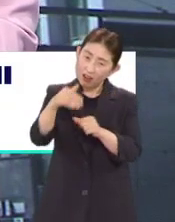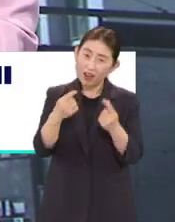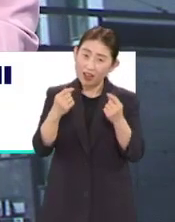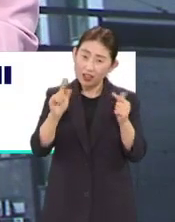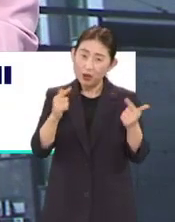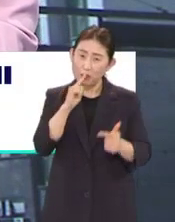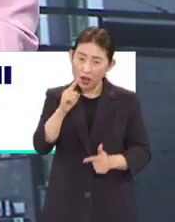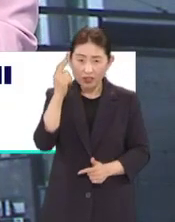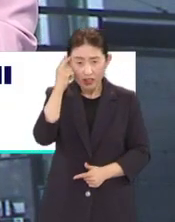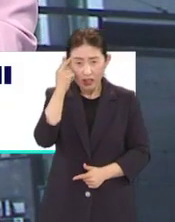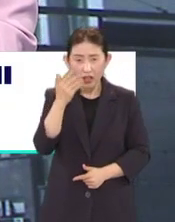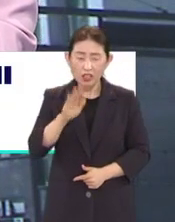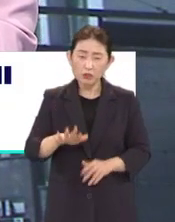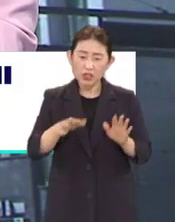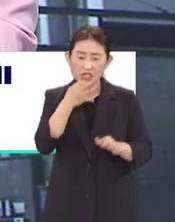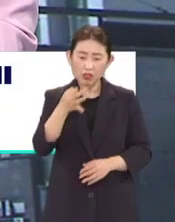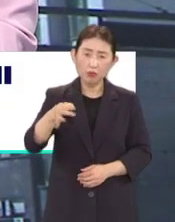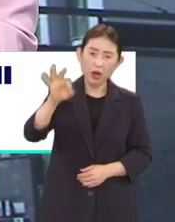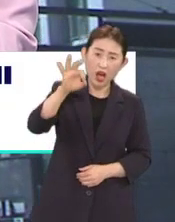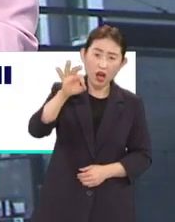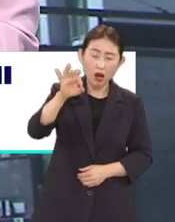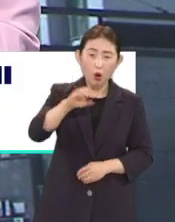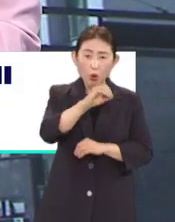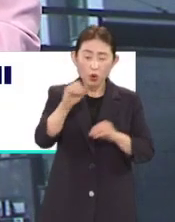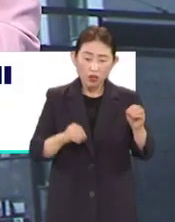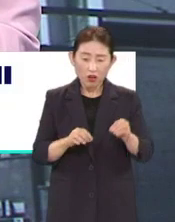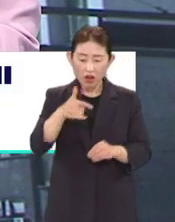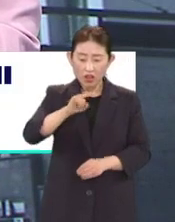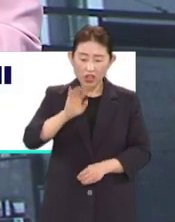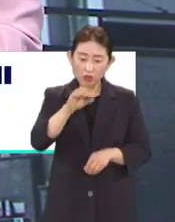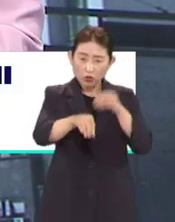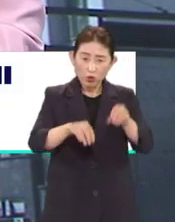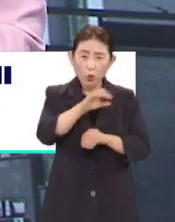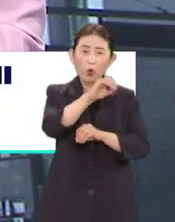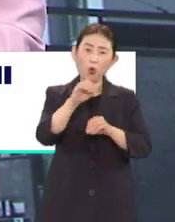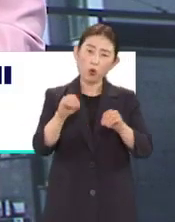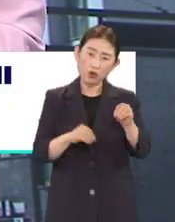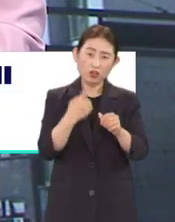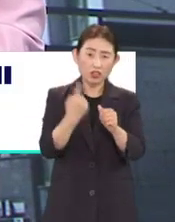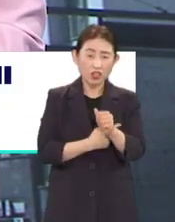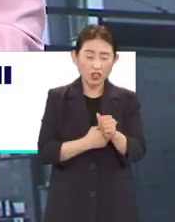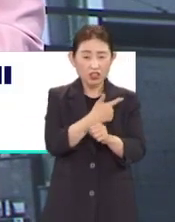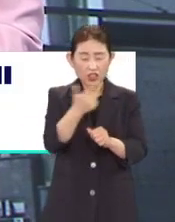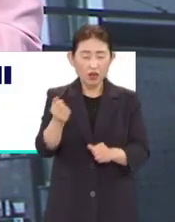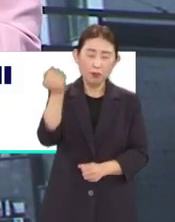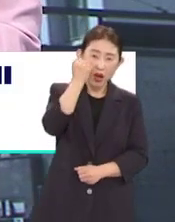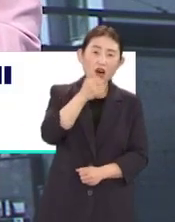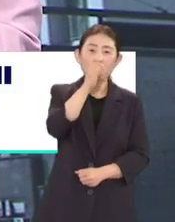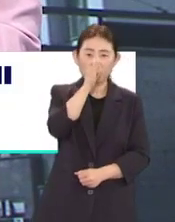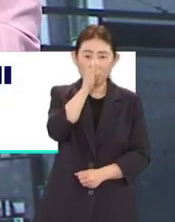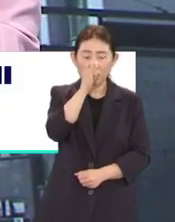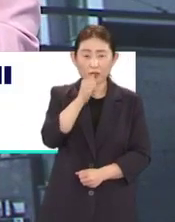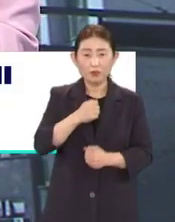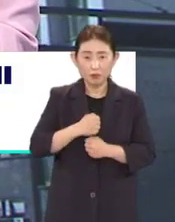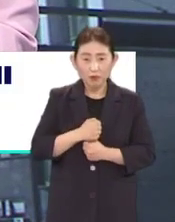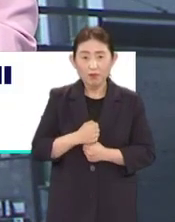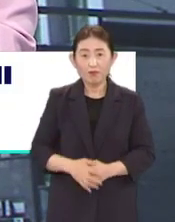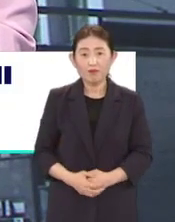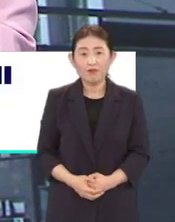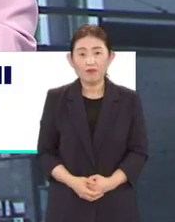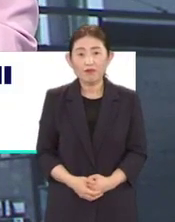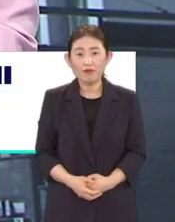하지만 고금리 시대 섣불리 갭투자를 했다가는 역전세 위험 때문에 자칫 큰 낭패를 볼 수도 있습니다 김건교